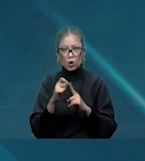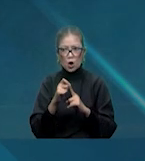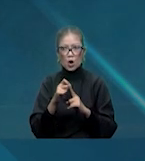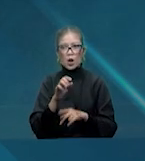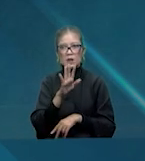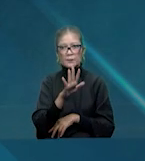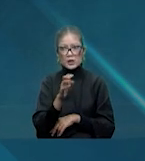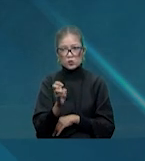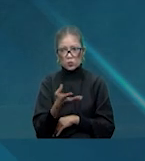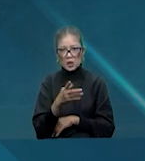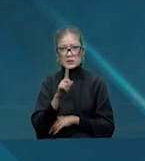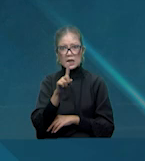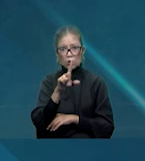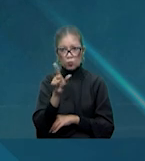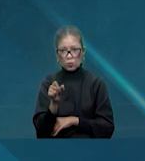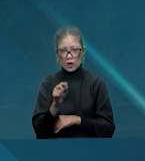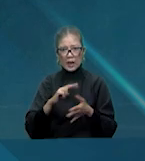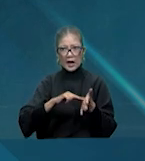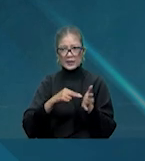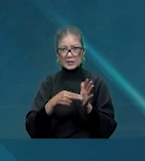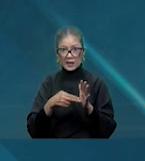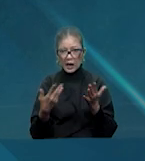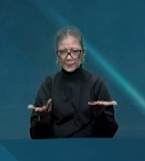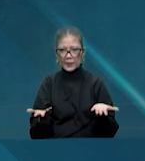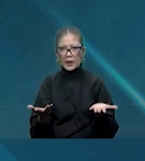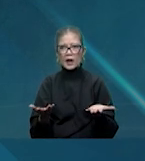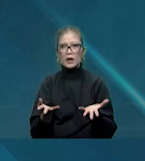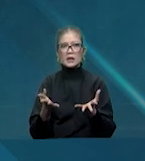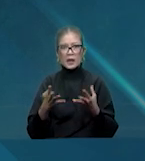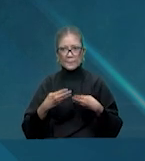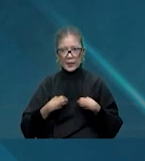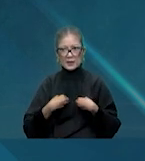Rp5.040.000 per bulan. Artinya, Jokowi mendapatkan uang pensiun